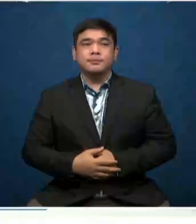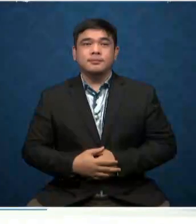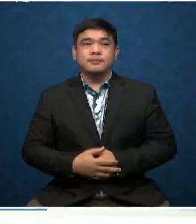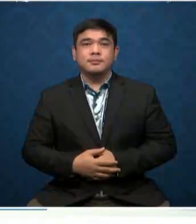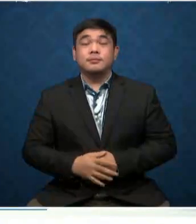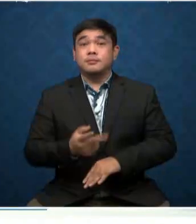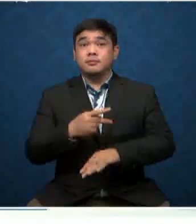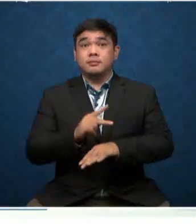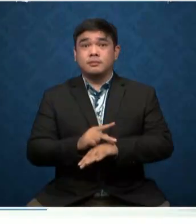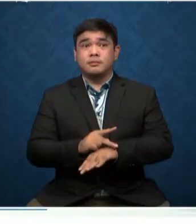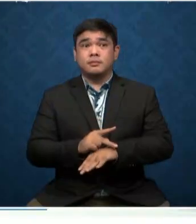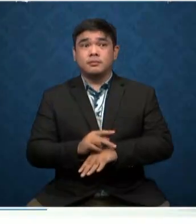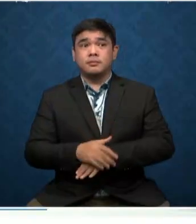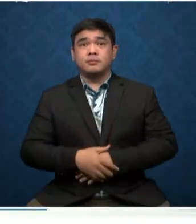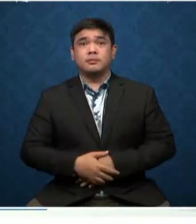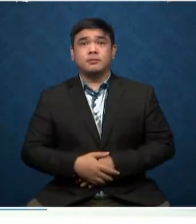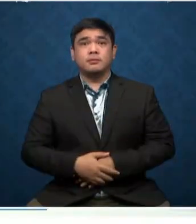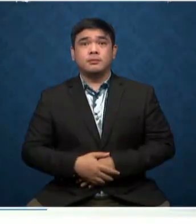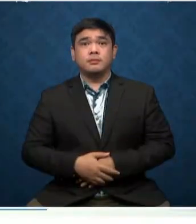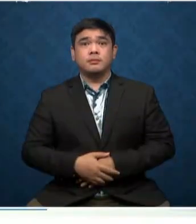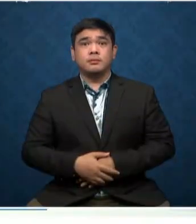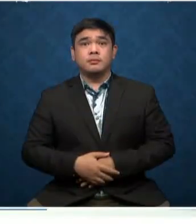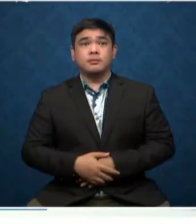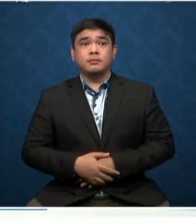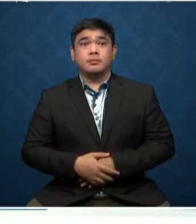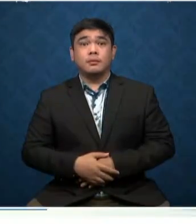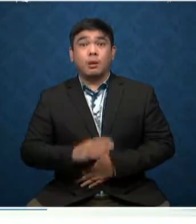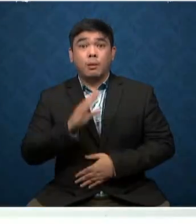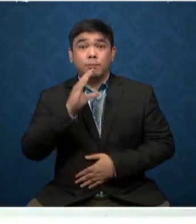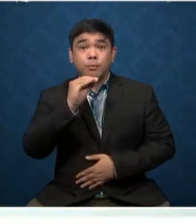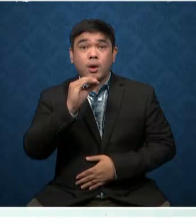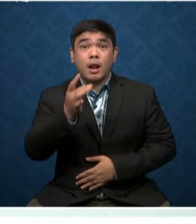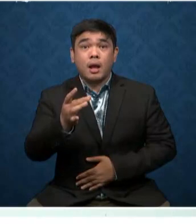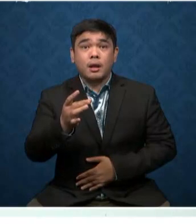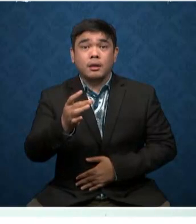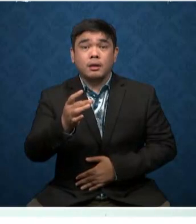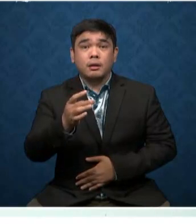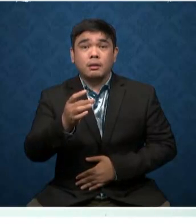ท่านประธานครับ ประธานโทษครับท่านจะพูดในเรื่อง